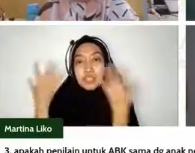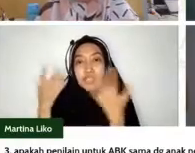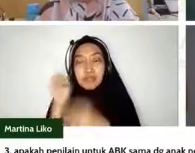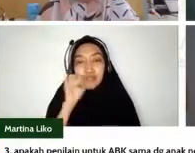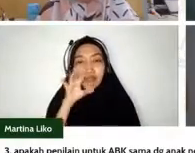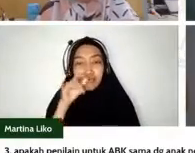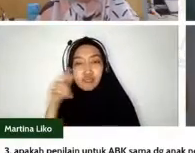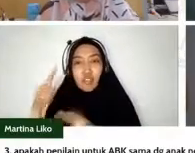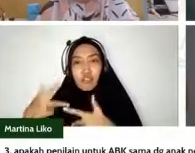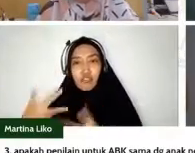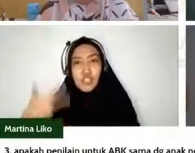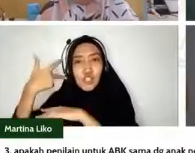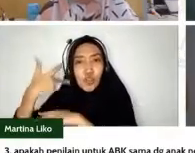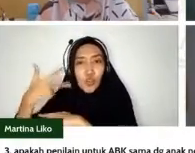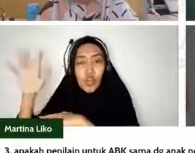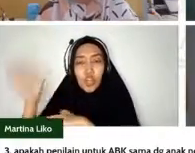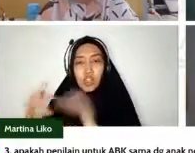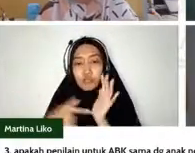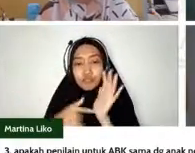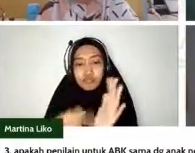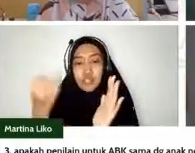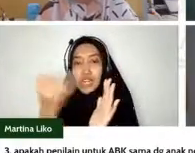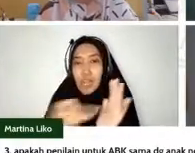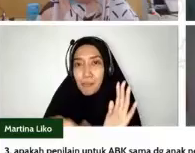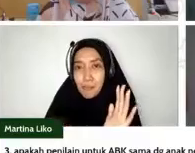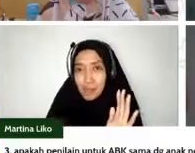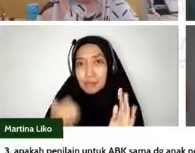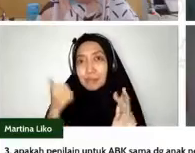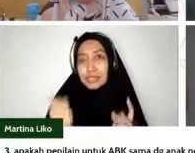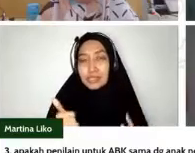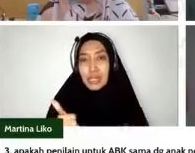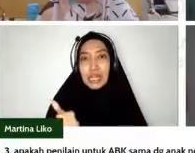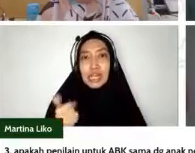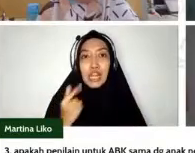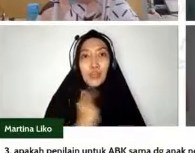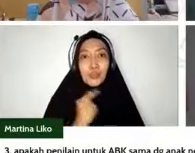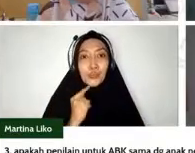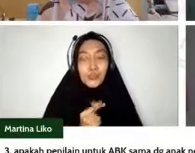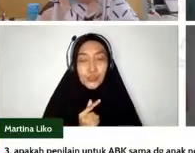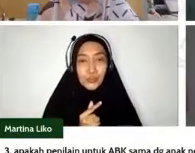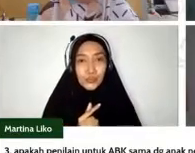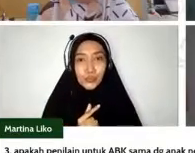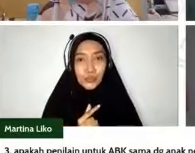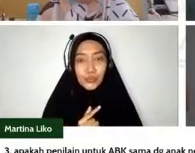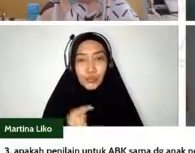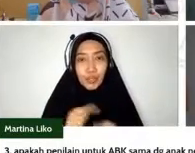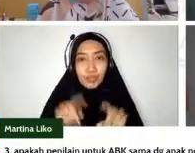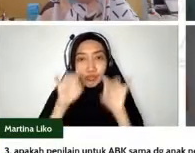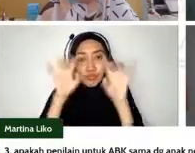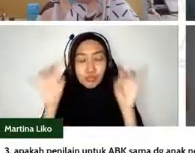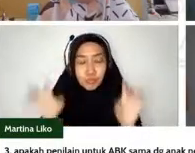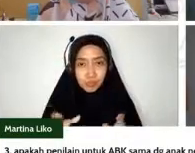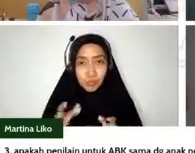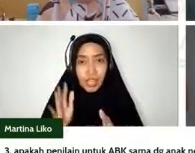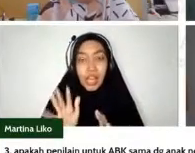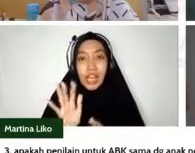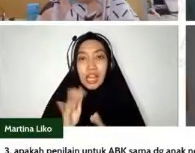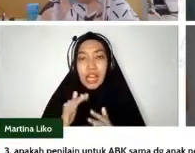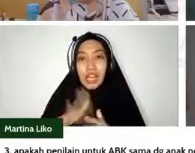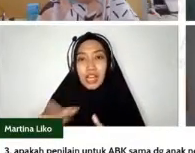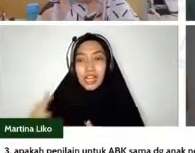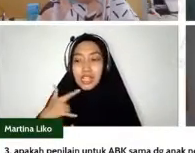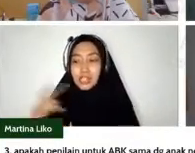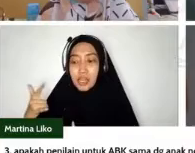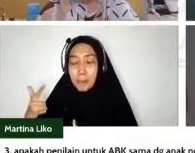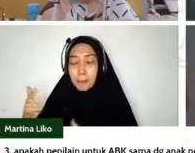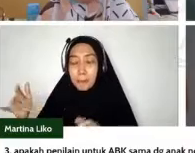atau melalui gambar itu. Nah, sebagai guru itu kan diferensiasi. Jadi bagaimana anak-anak itu tetap bisa